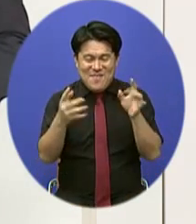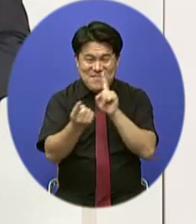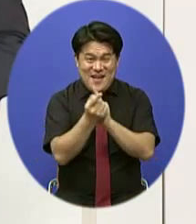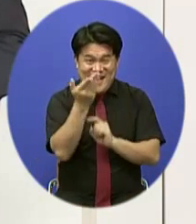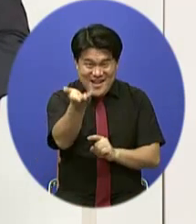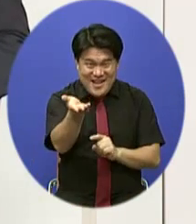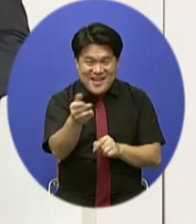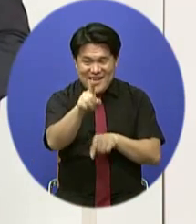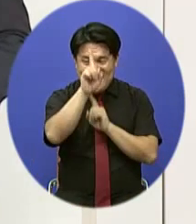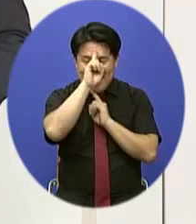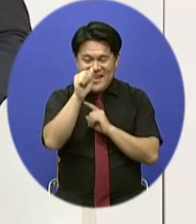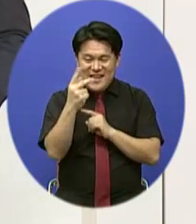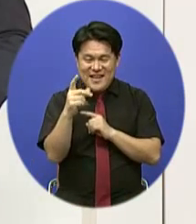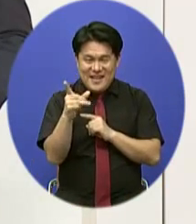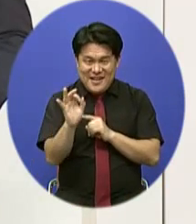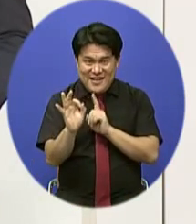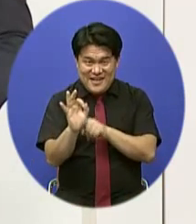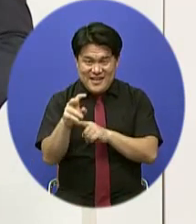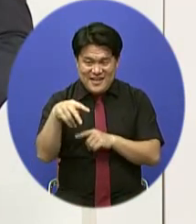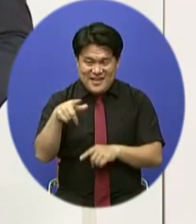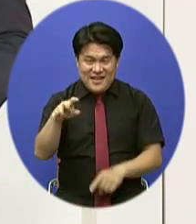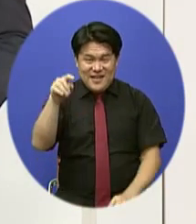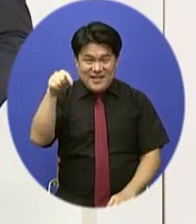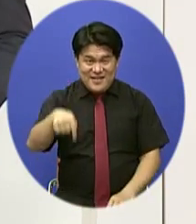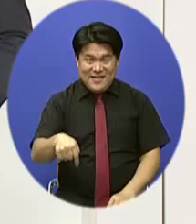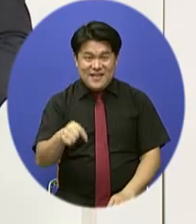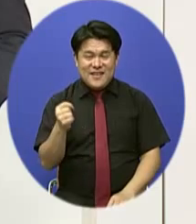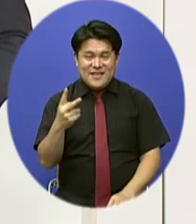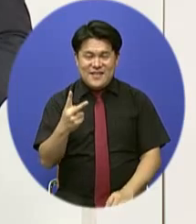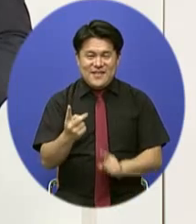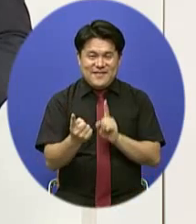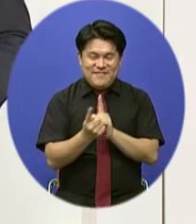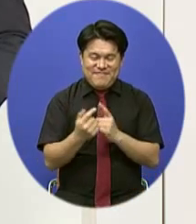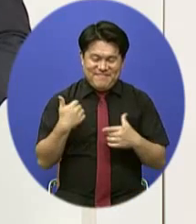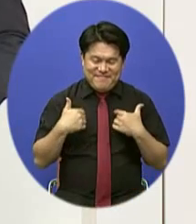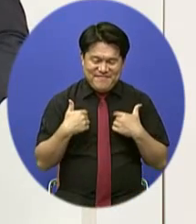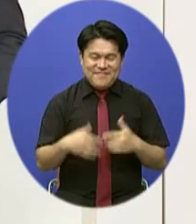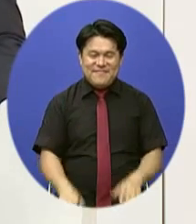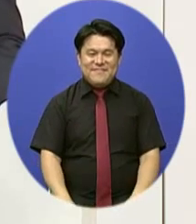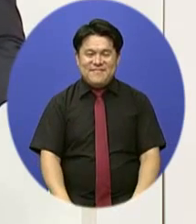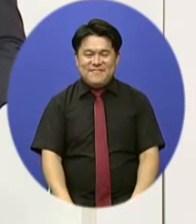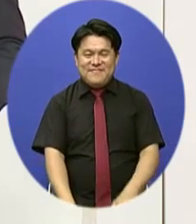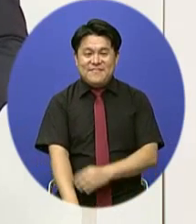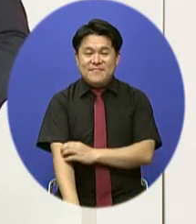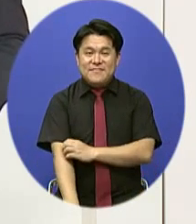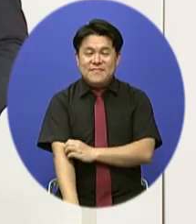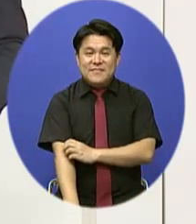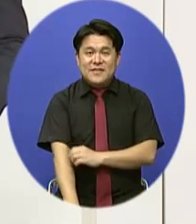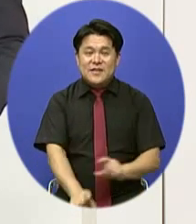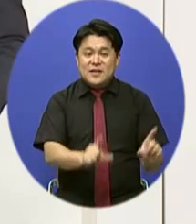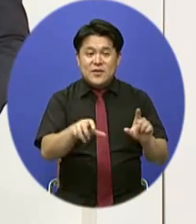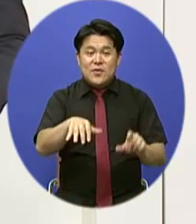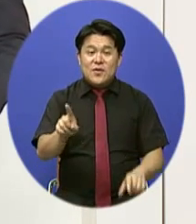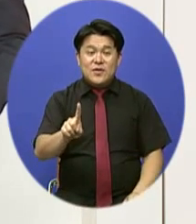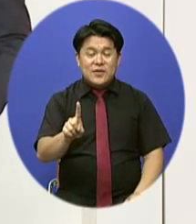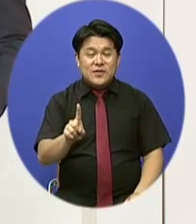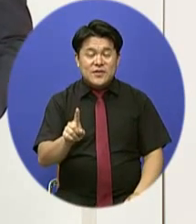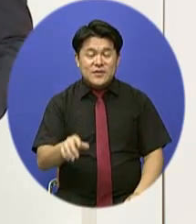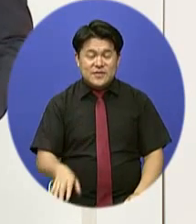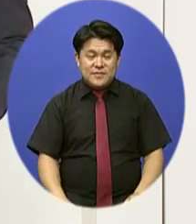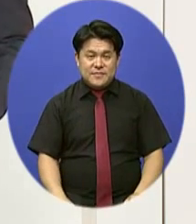오랜만이에요. 서우정 씨, 아유, 그 주고 많습니다. 네, 어디 네. 사시는